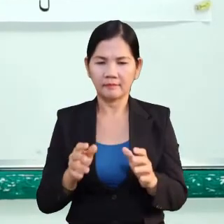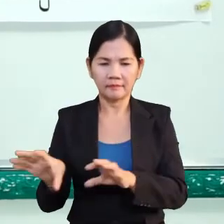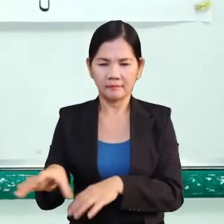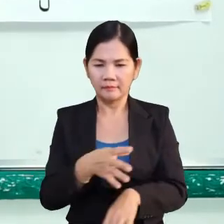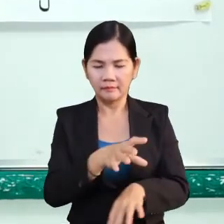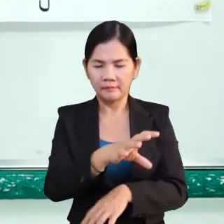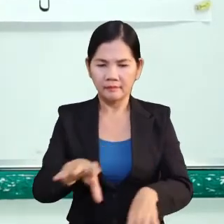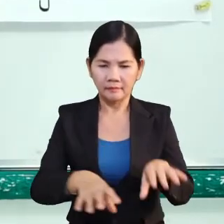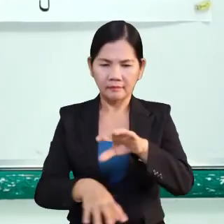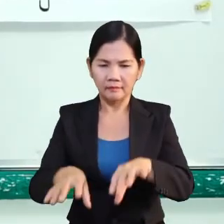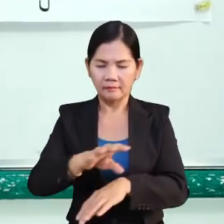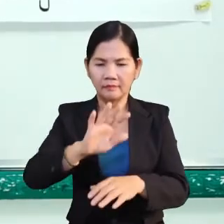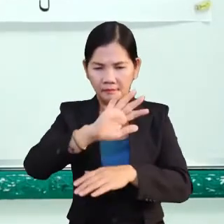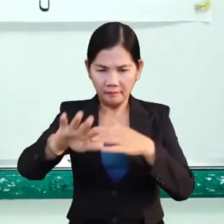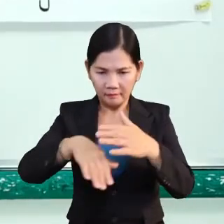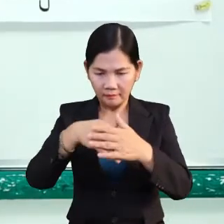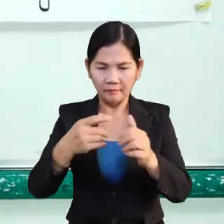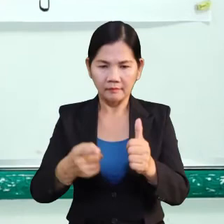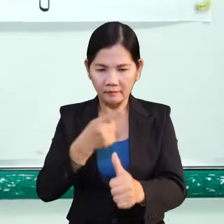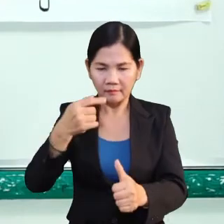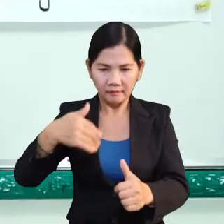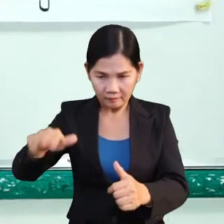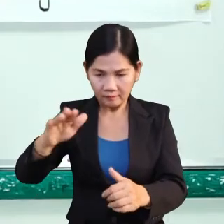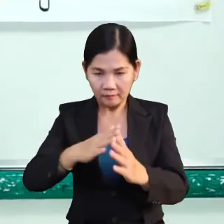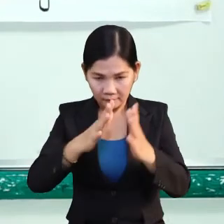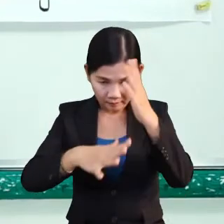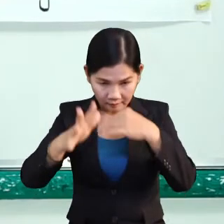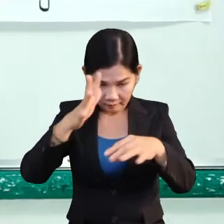ភាពទាំងអស់ហ្នឹងមុនពេលទៅសាលារៀន